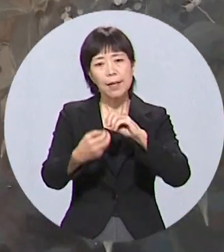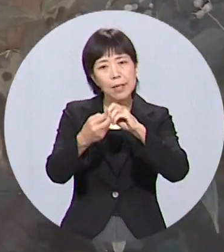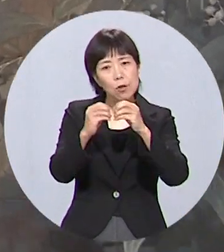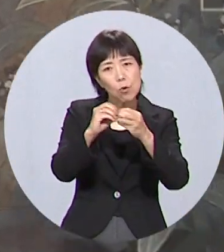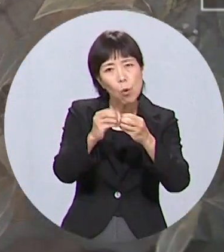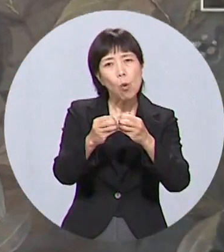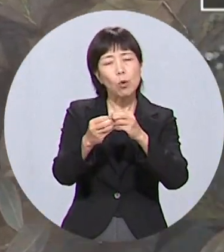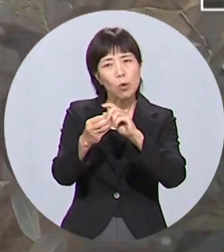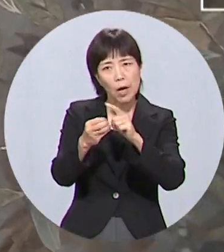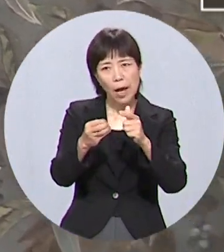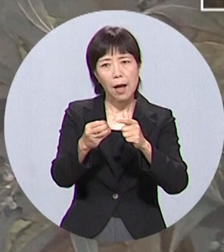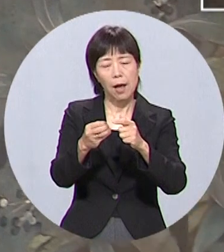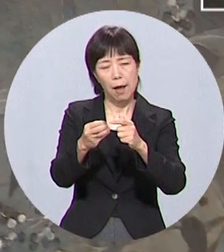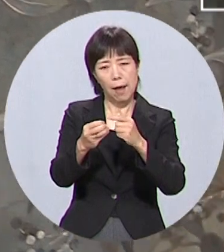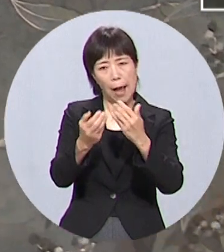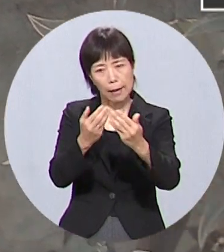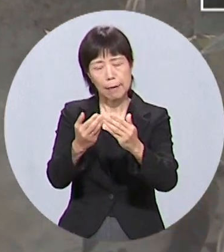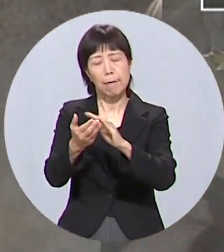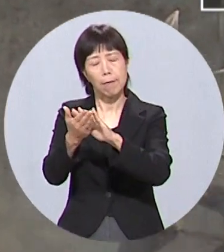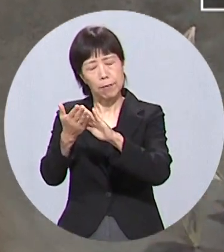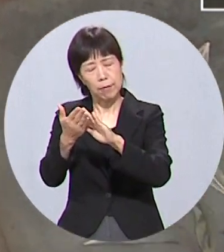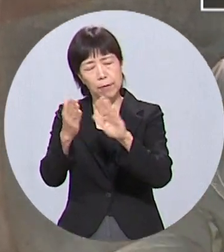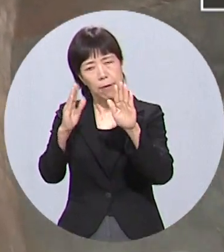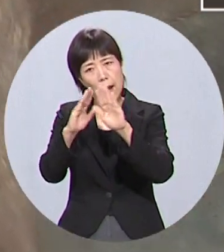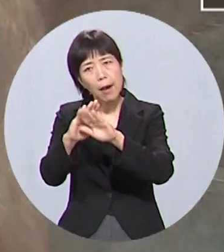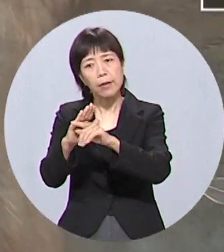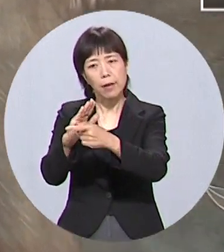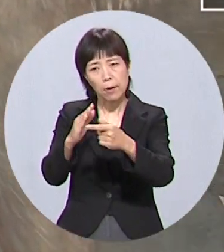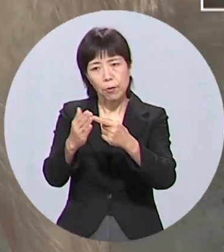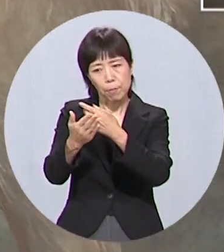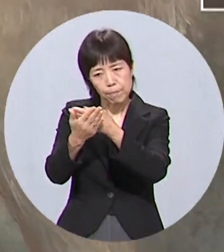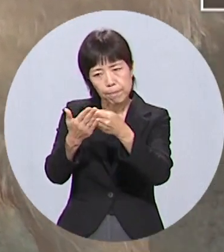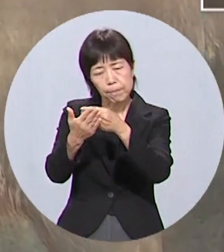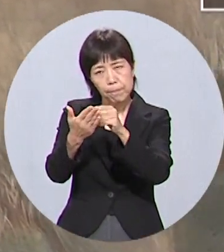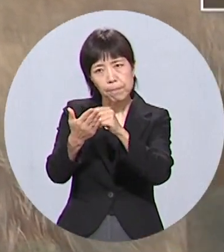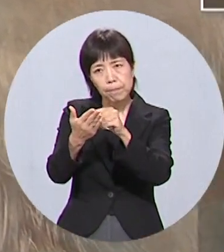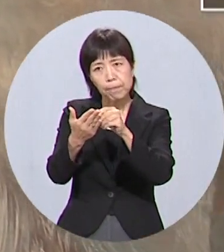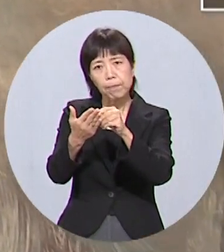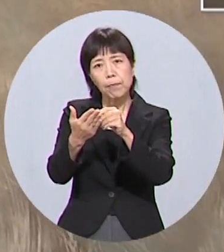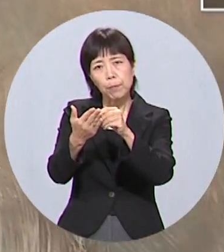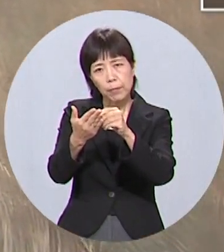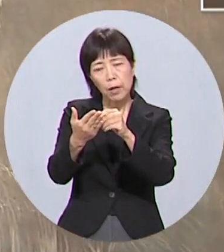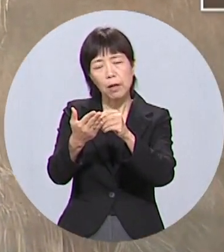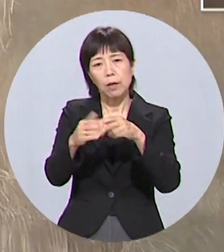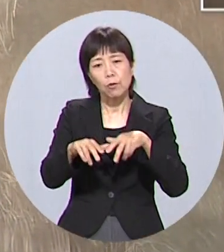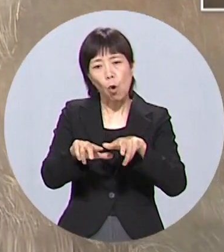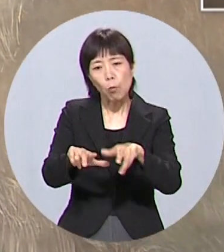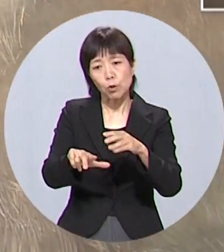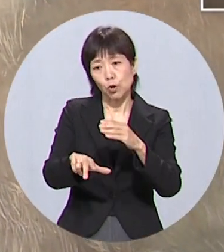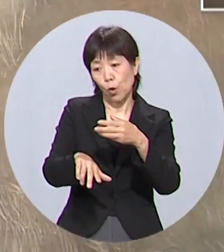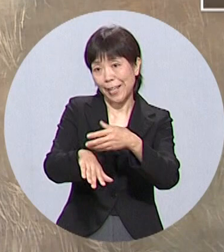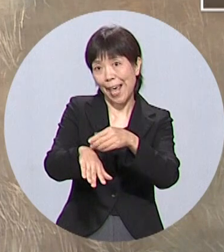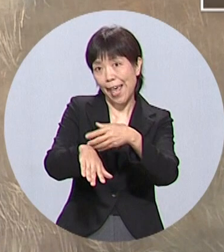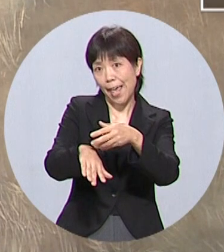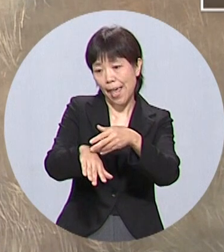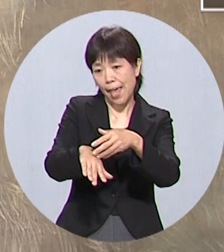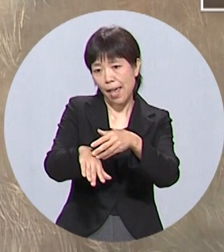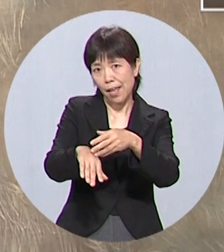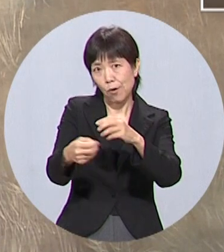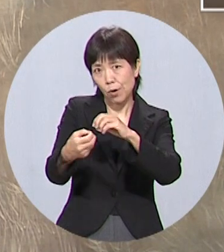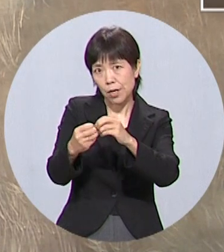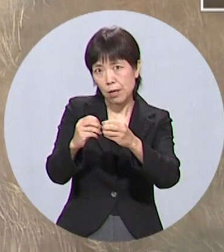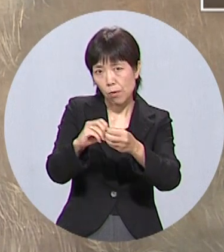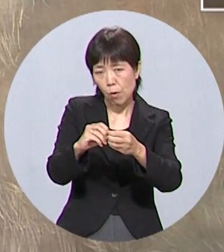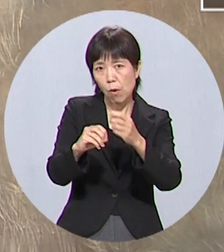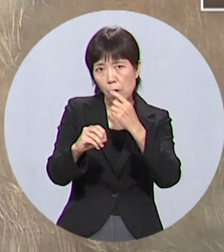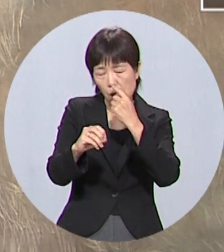かその鮮やかさが見えるように、まあ、特にその動物の毛並みとかの色合い